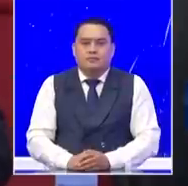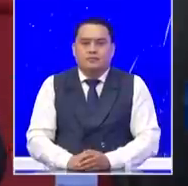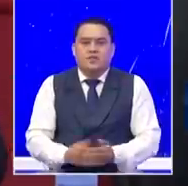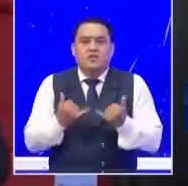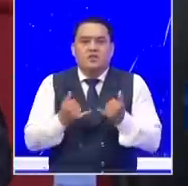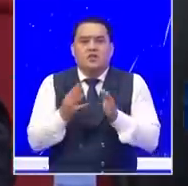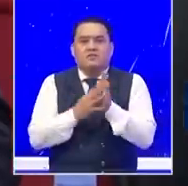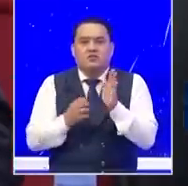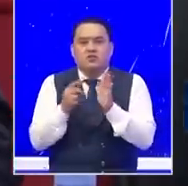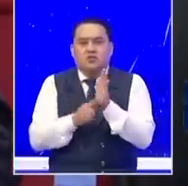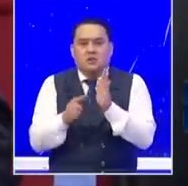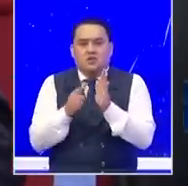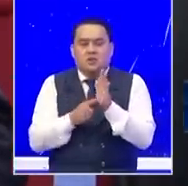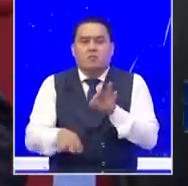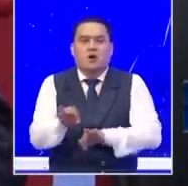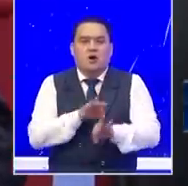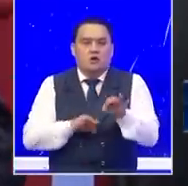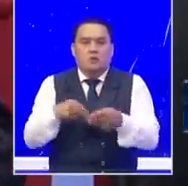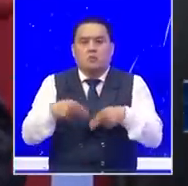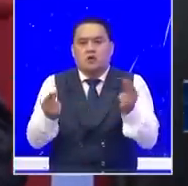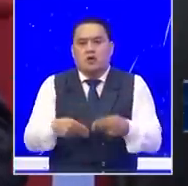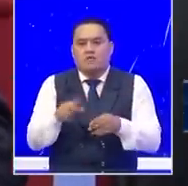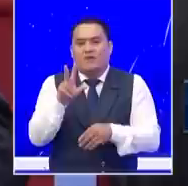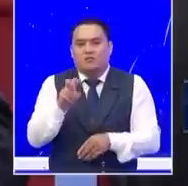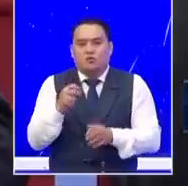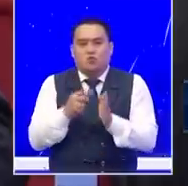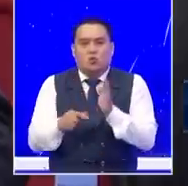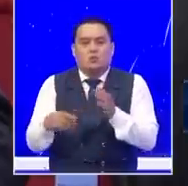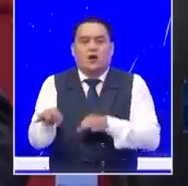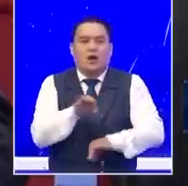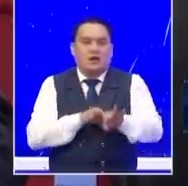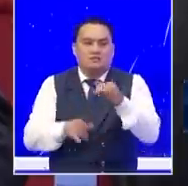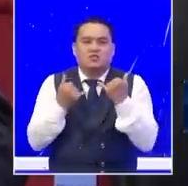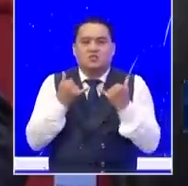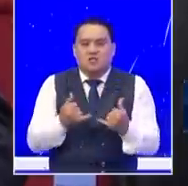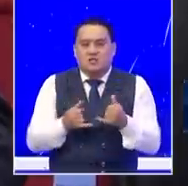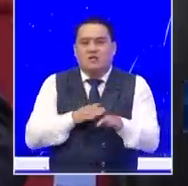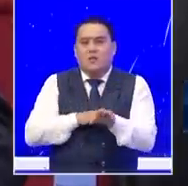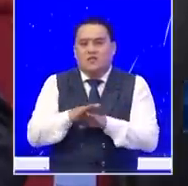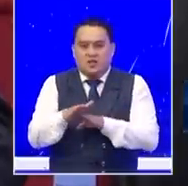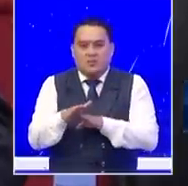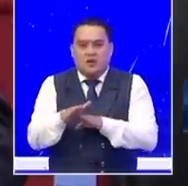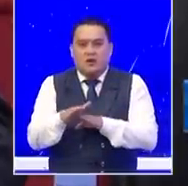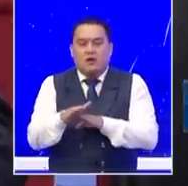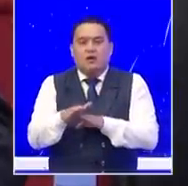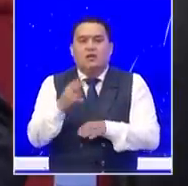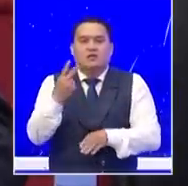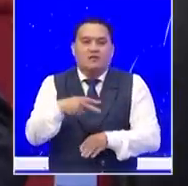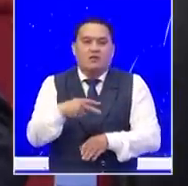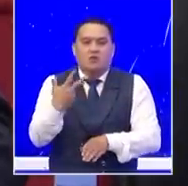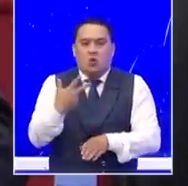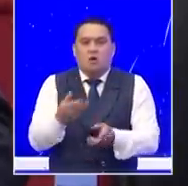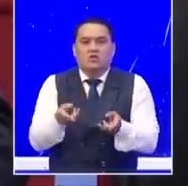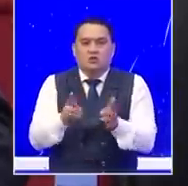Из 977 проектов договор подписали 840 проектов, которые сейчас на стадии реализации. По 123